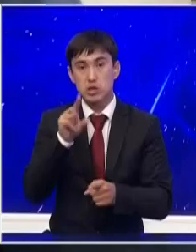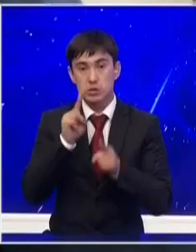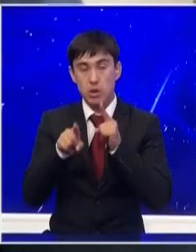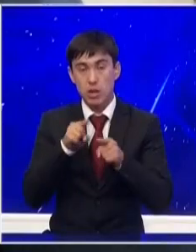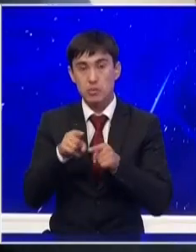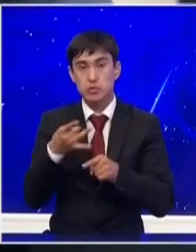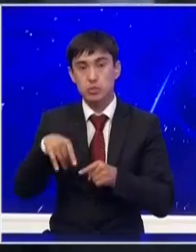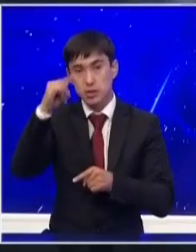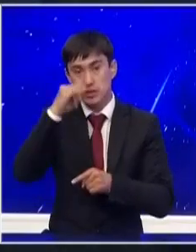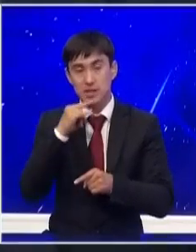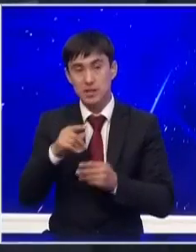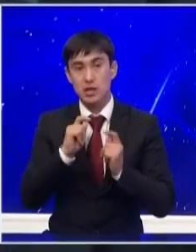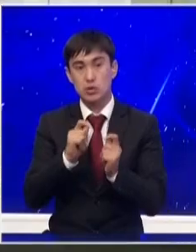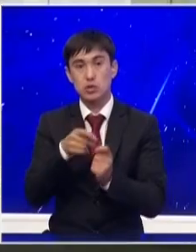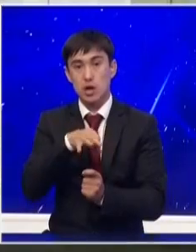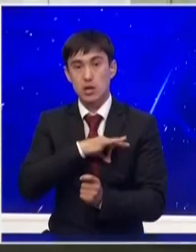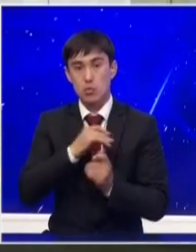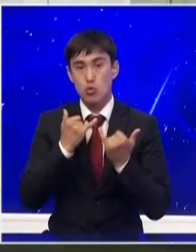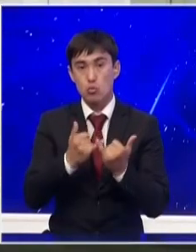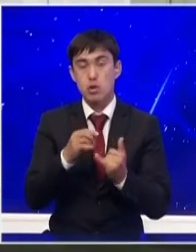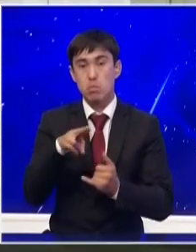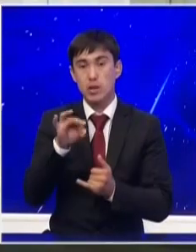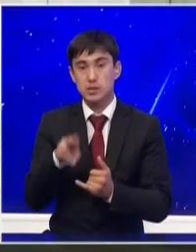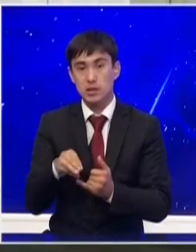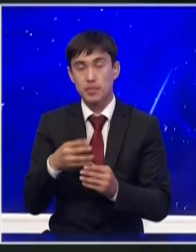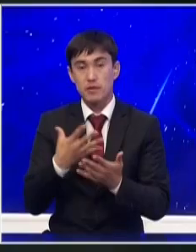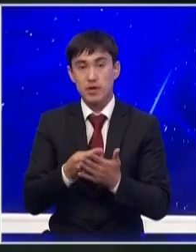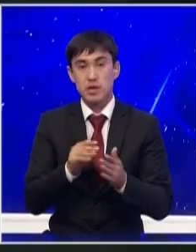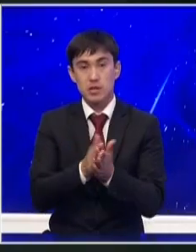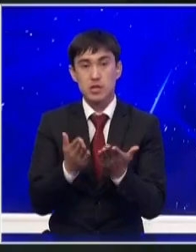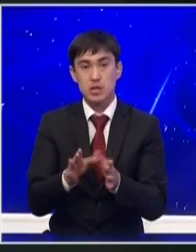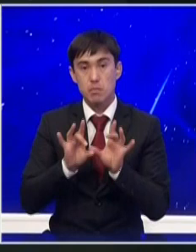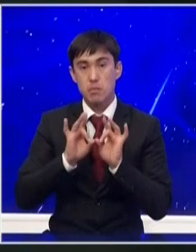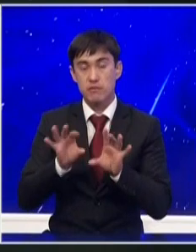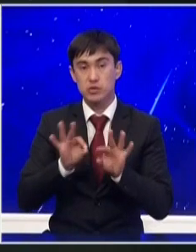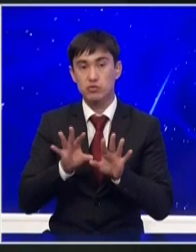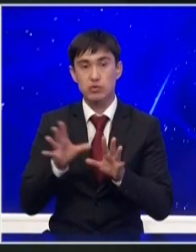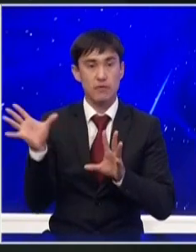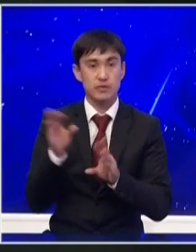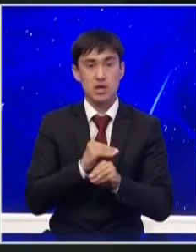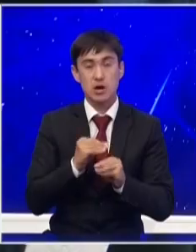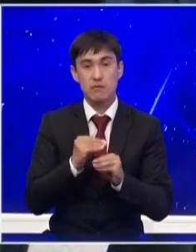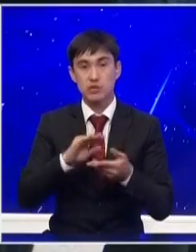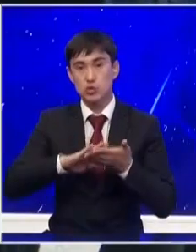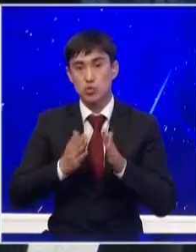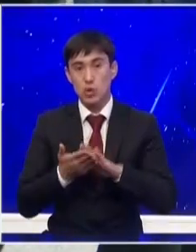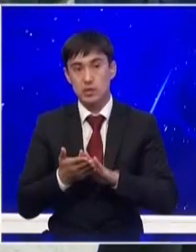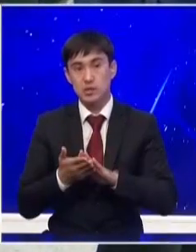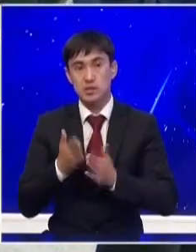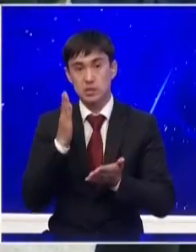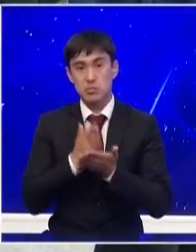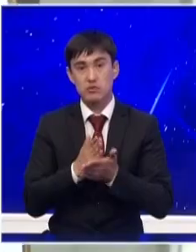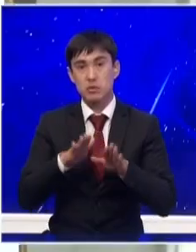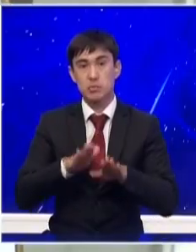Республики Казахстан и награжден орденами «Курмет» и «Парасат». В своей книге он откровенно повествует о всякого рода ситуациях,